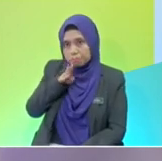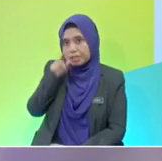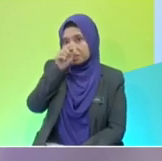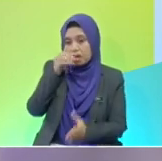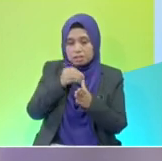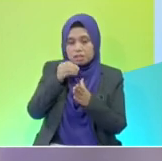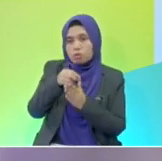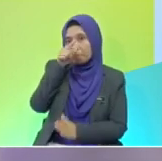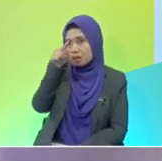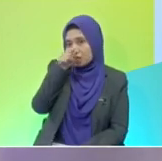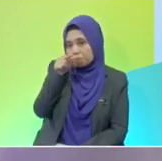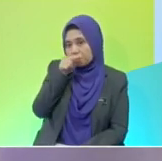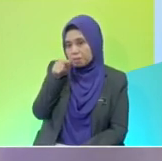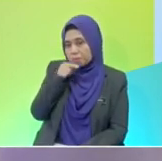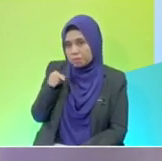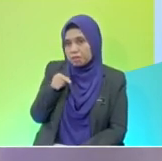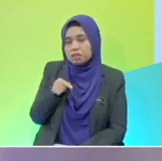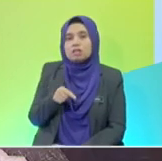Jawablah ketika anak-anak